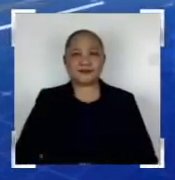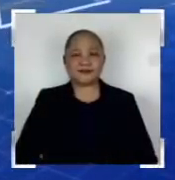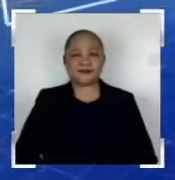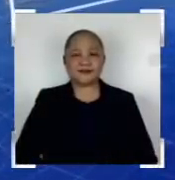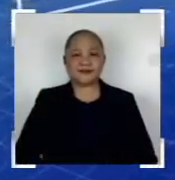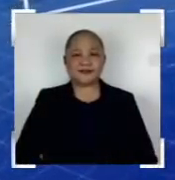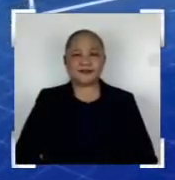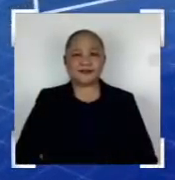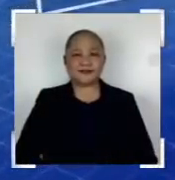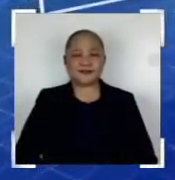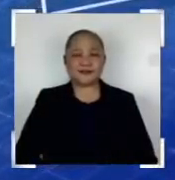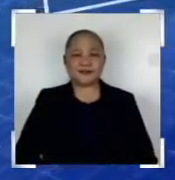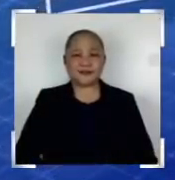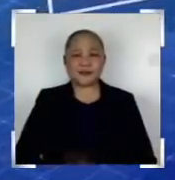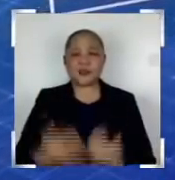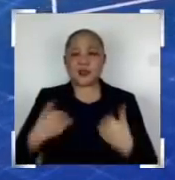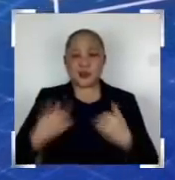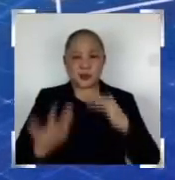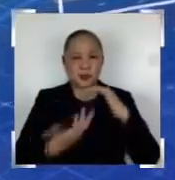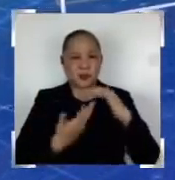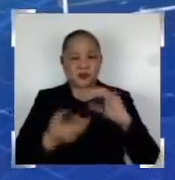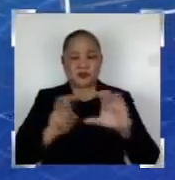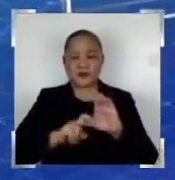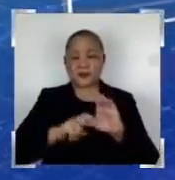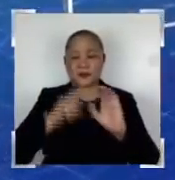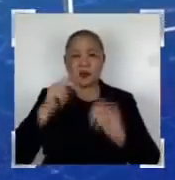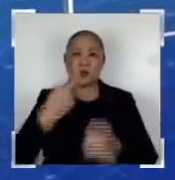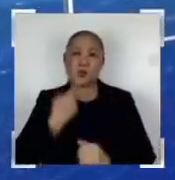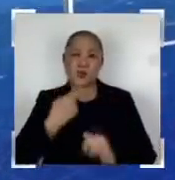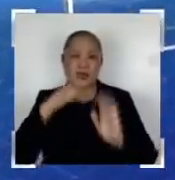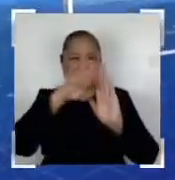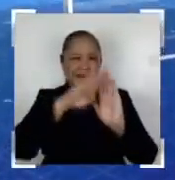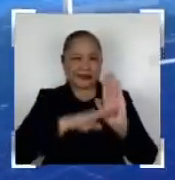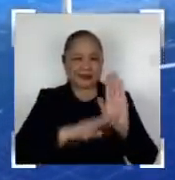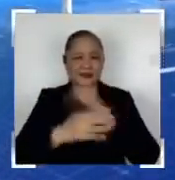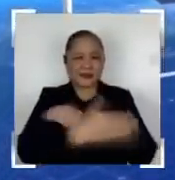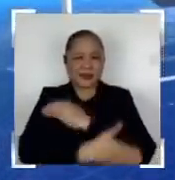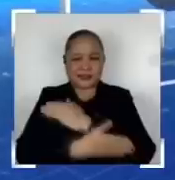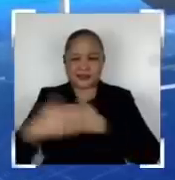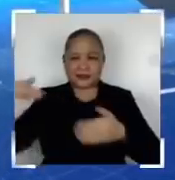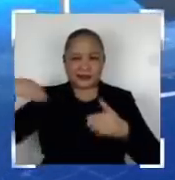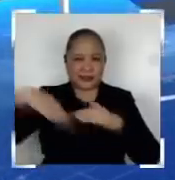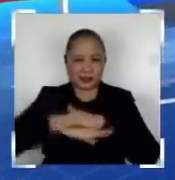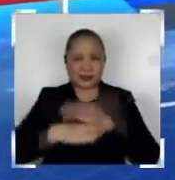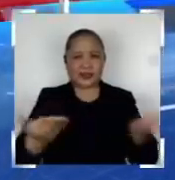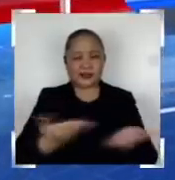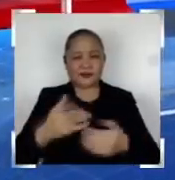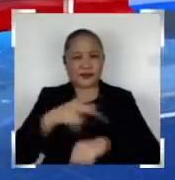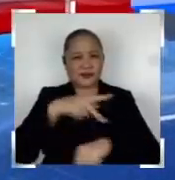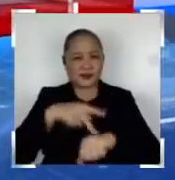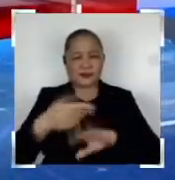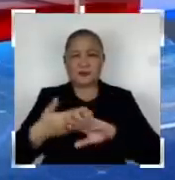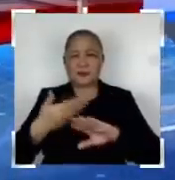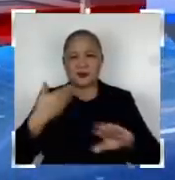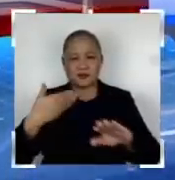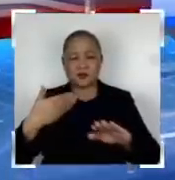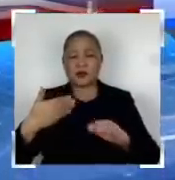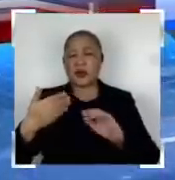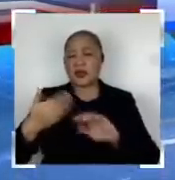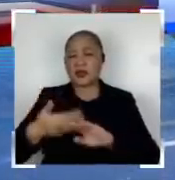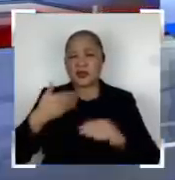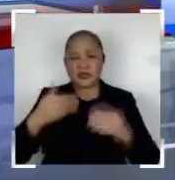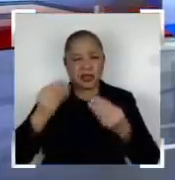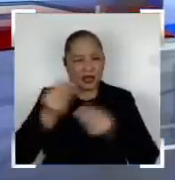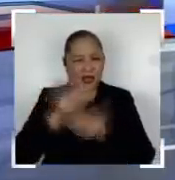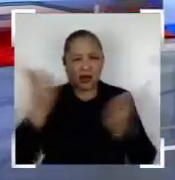Datuntun na mga pasahero mula sa red list areas na nakapasok sa Pilipinas bago pa man ilabas ang bagong protocol bunsod ng Omicron